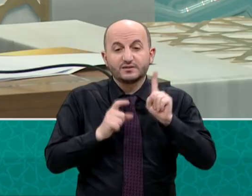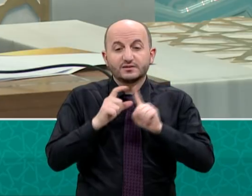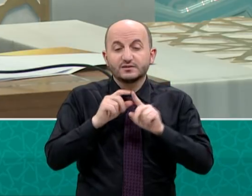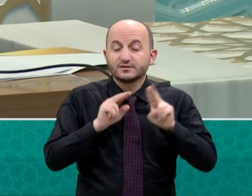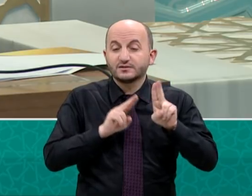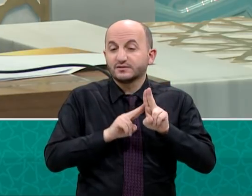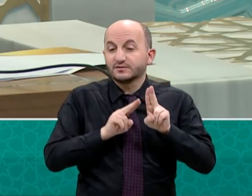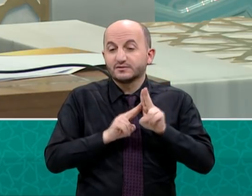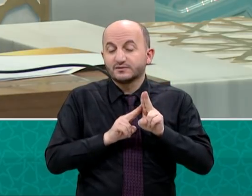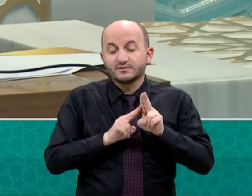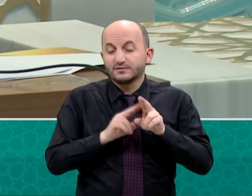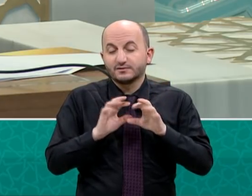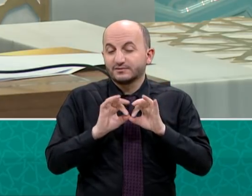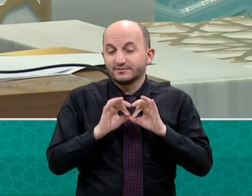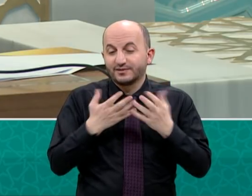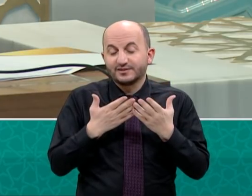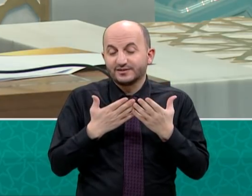kuşağını nasıl bezenecek?